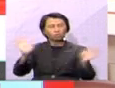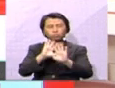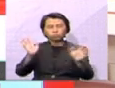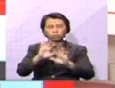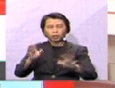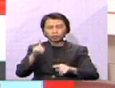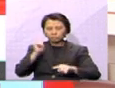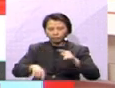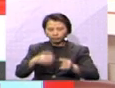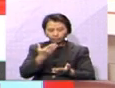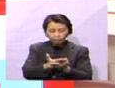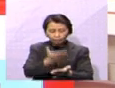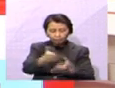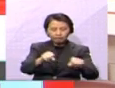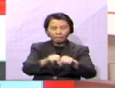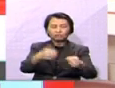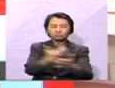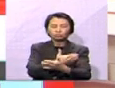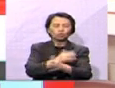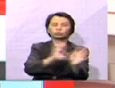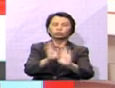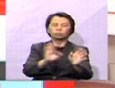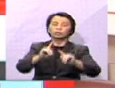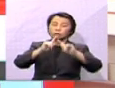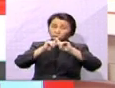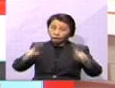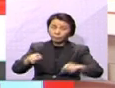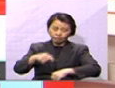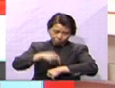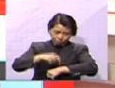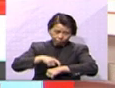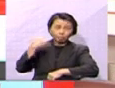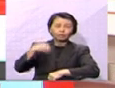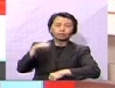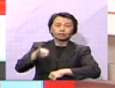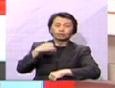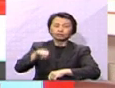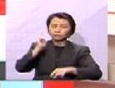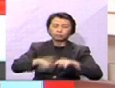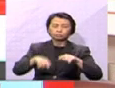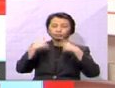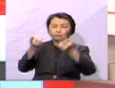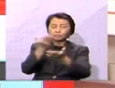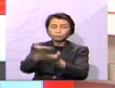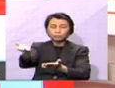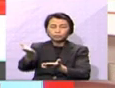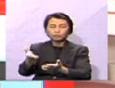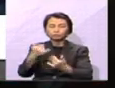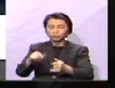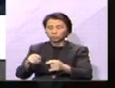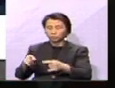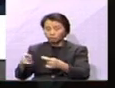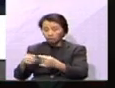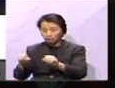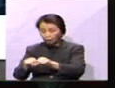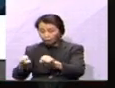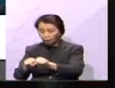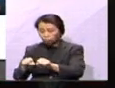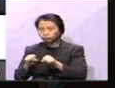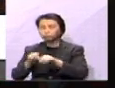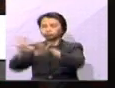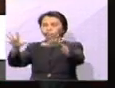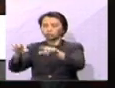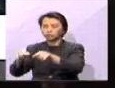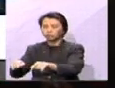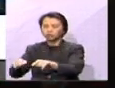berkemampuan membeli kasut baharu anaknya namun tidak sempat berbuat demikian kesan tular itu semalam mazilawati